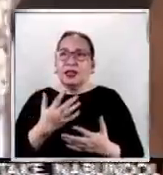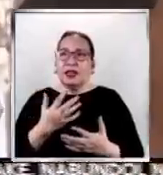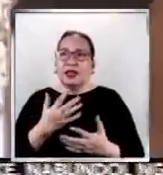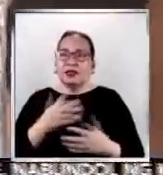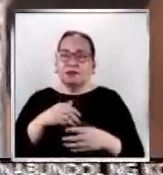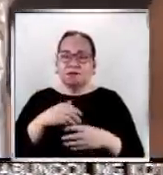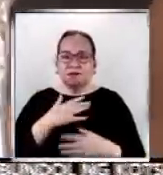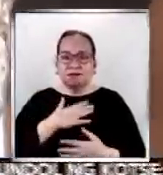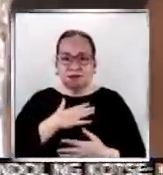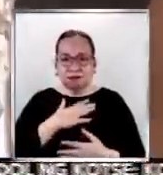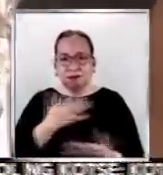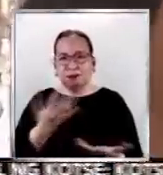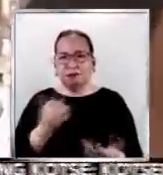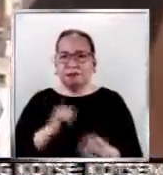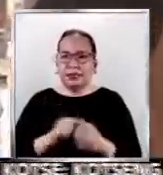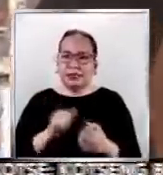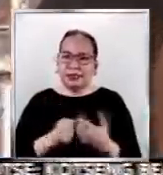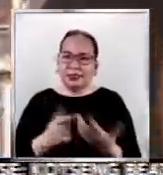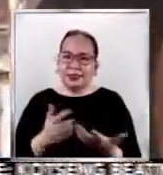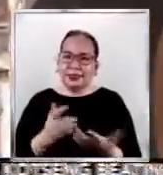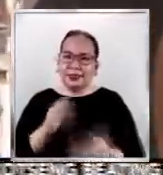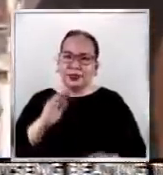pong ganun, at least